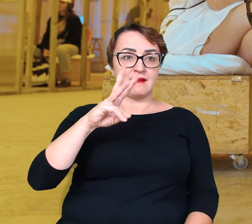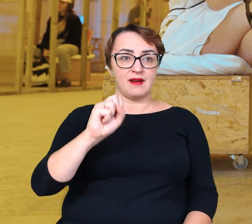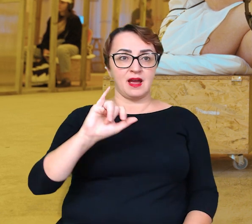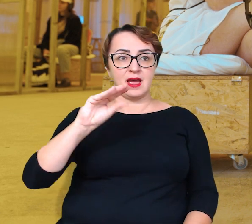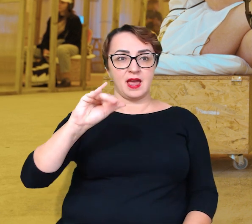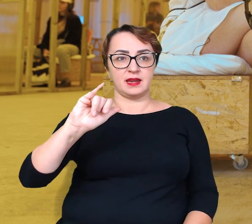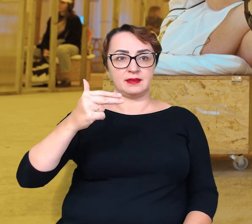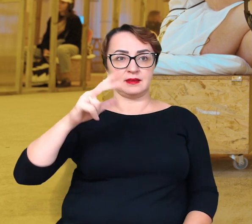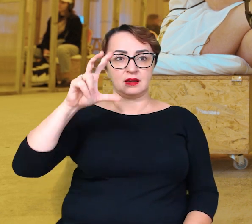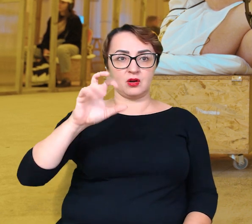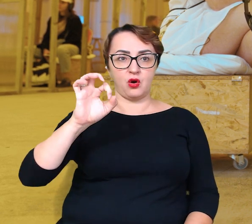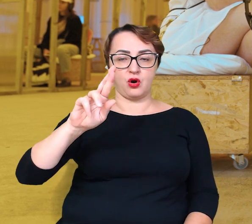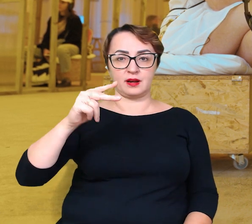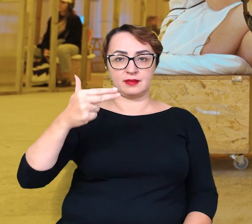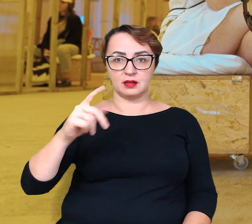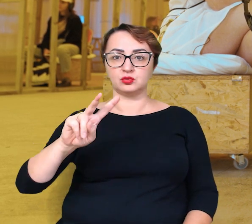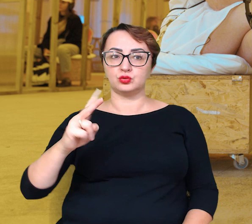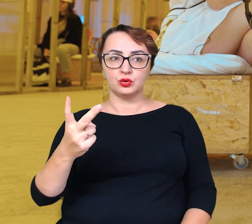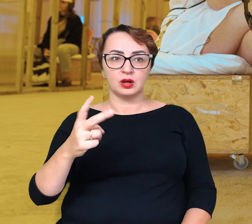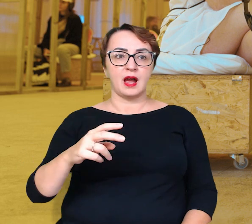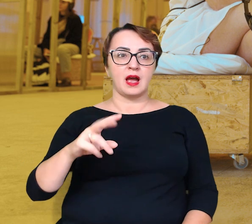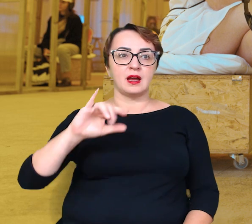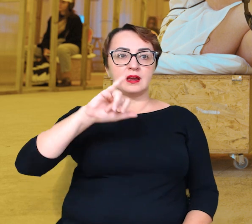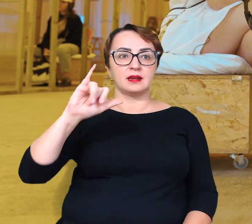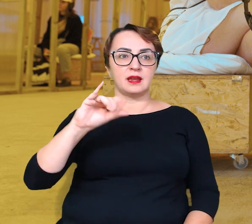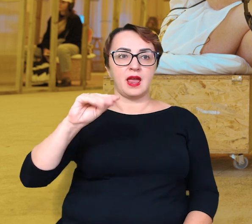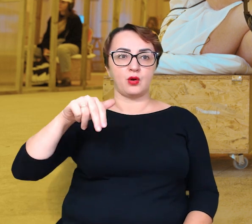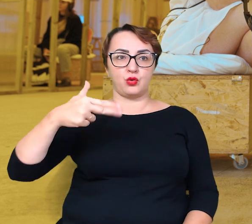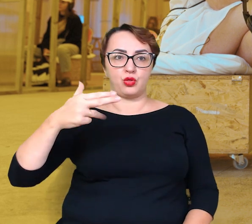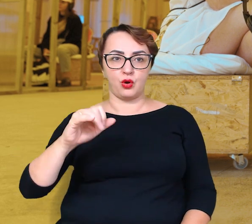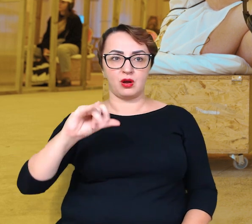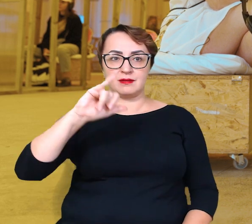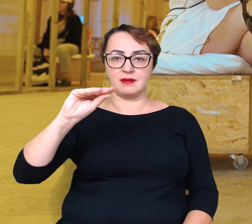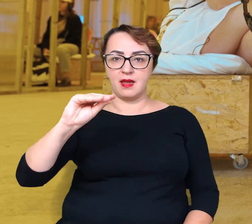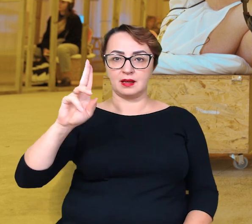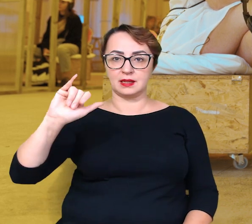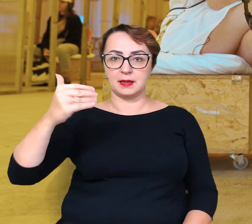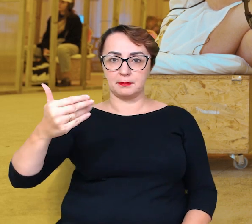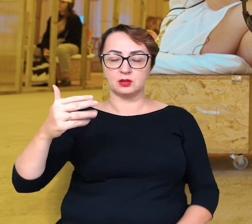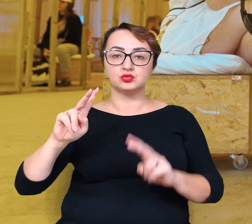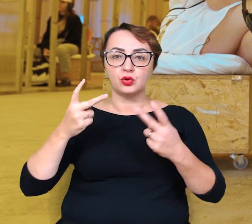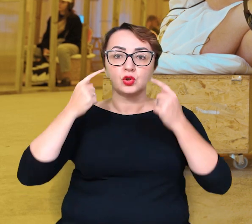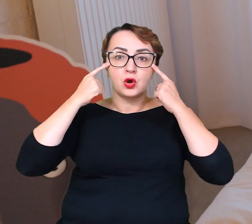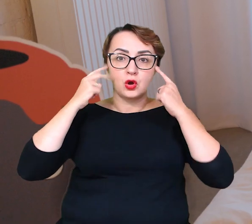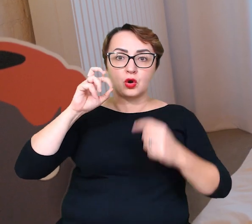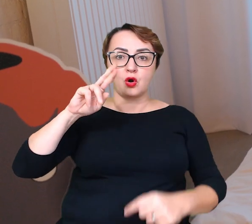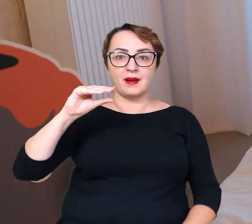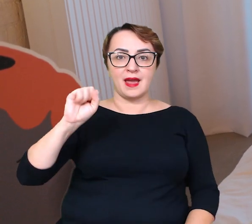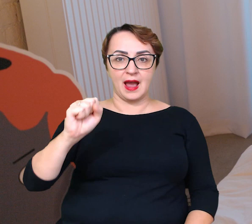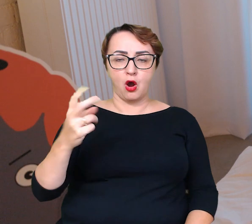i Juno Jo Kim, artystki koreańskie. Obydwie pracują w Kopenhadze